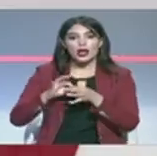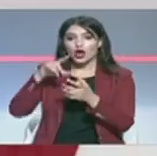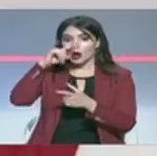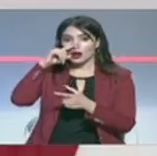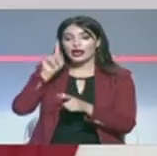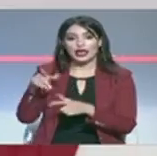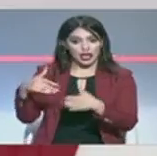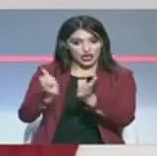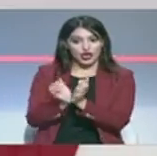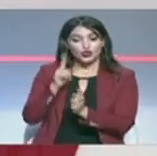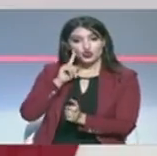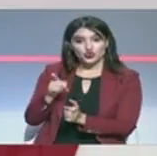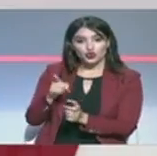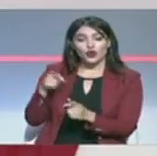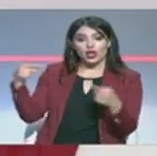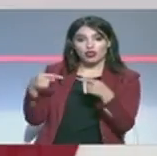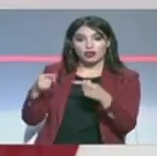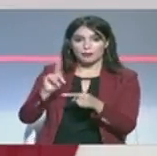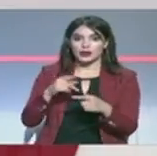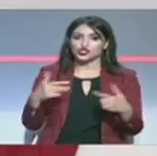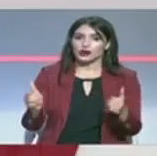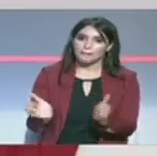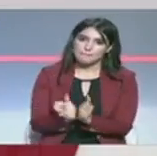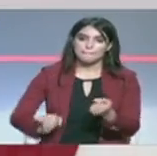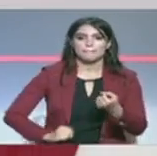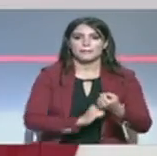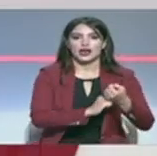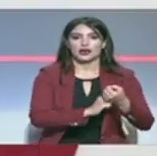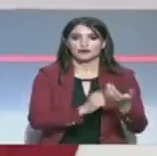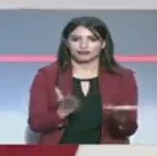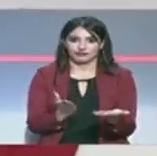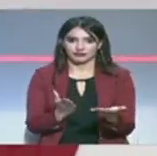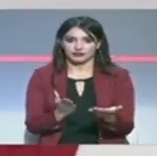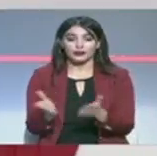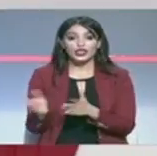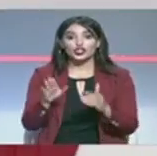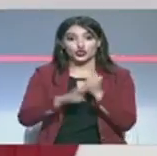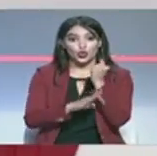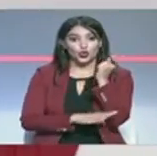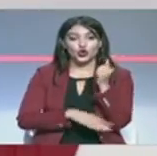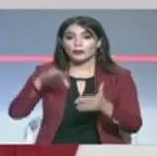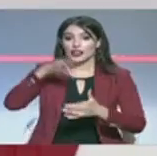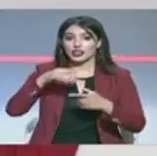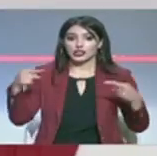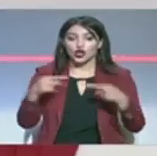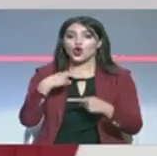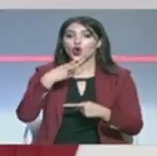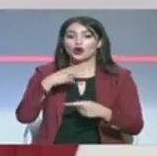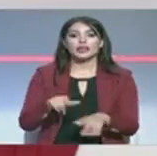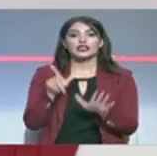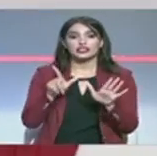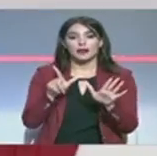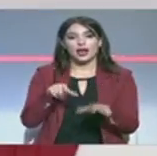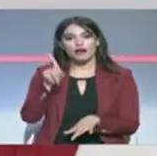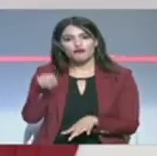حسابيا في المعارضة وليس في الكتلة الداعمة للحكومة. النواب اللي صوتوا ضد الحكومة